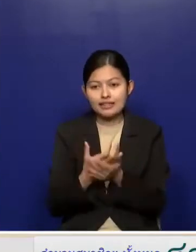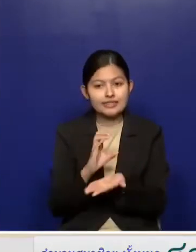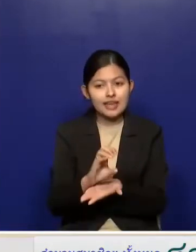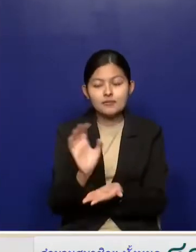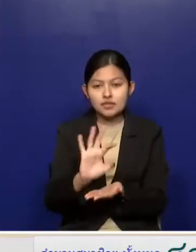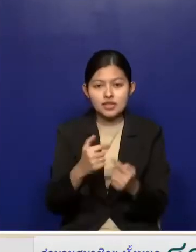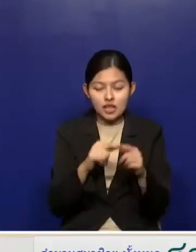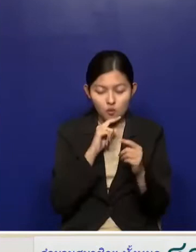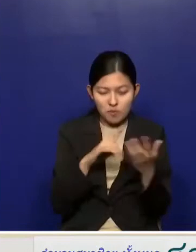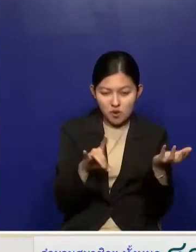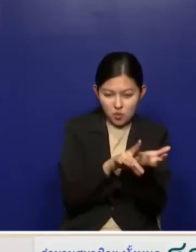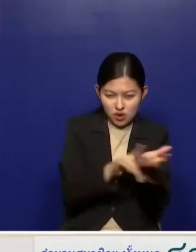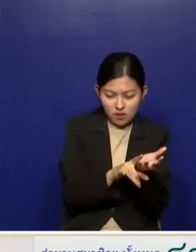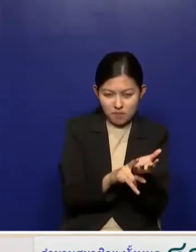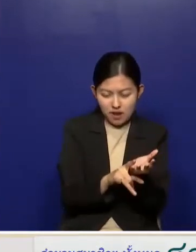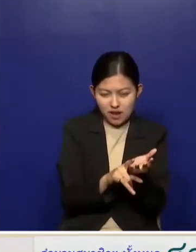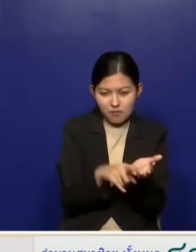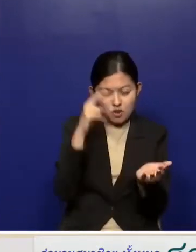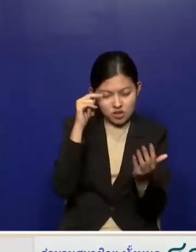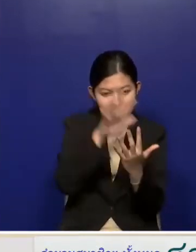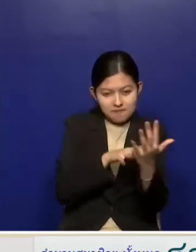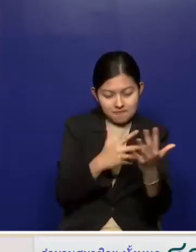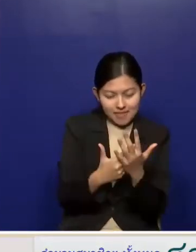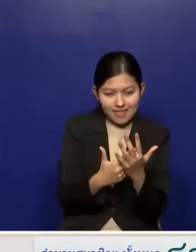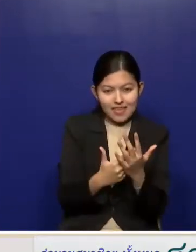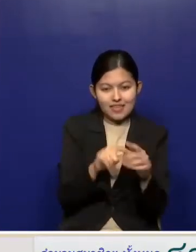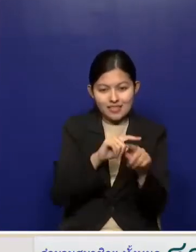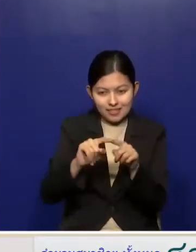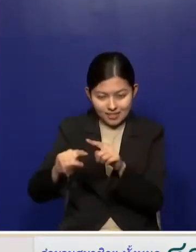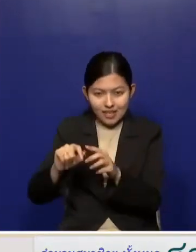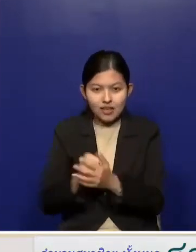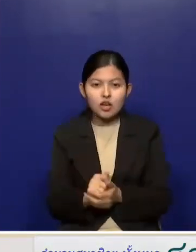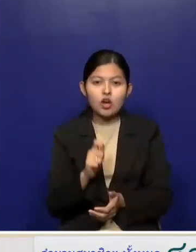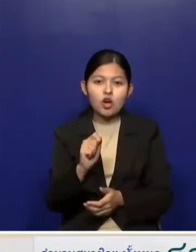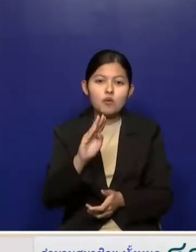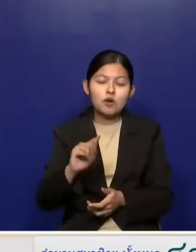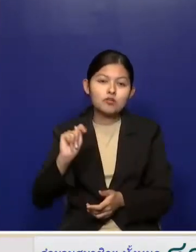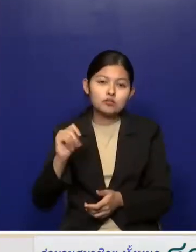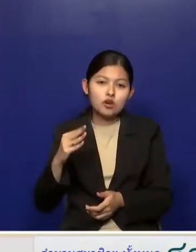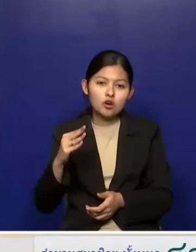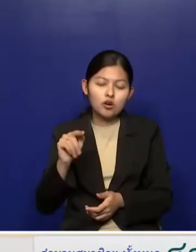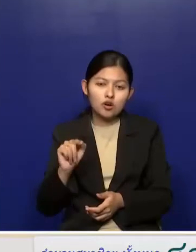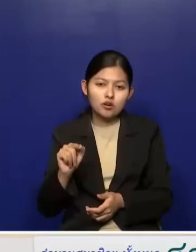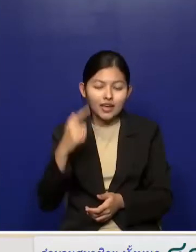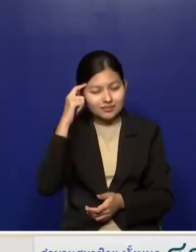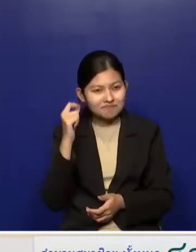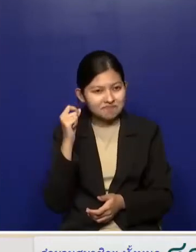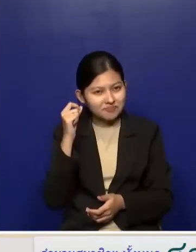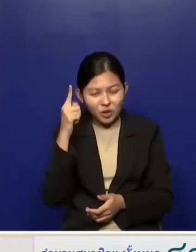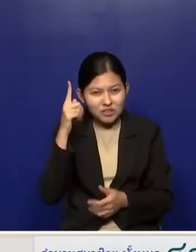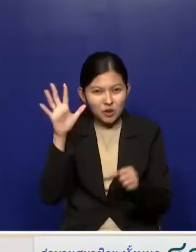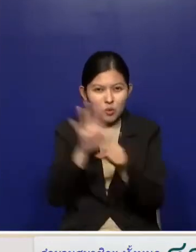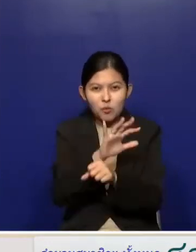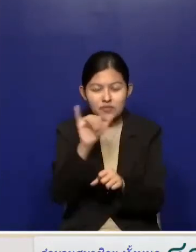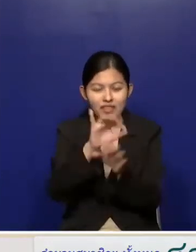ดความเข้ใจใเรื่ของการ